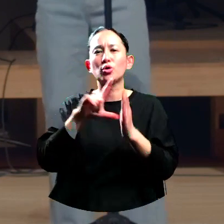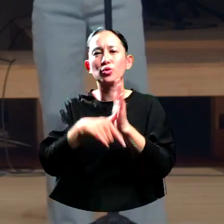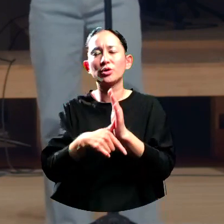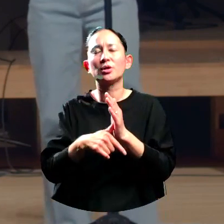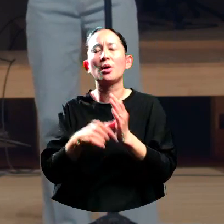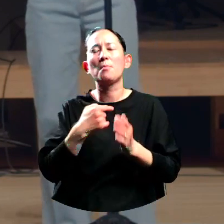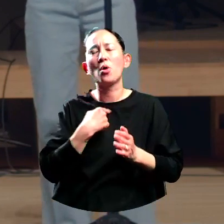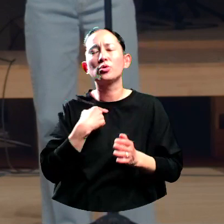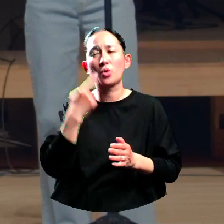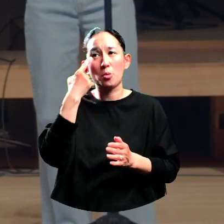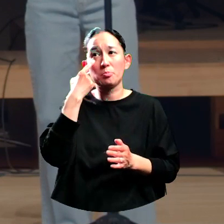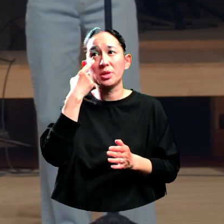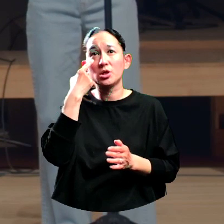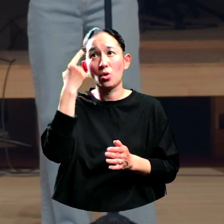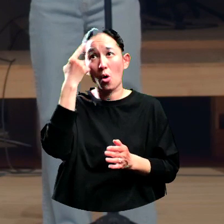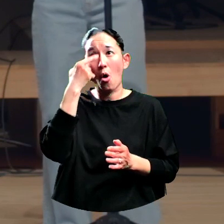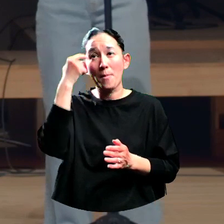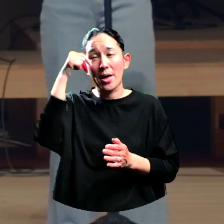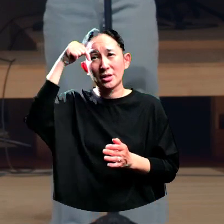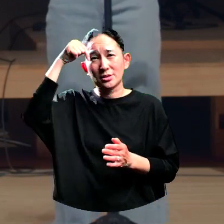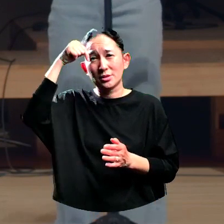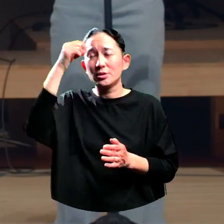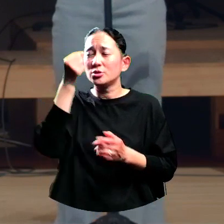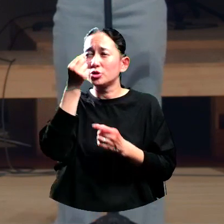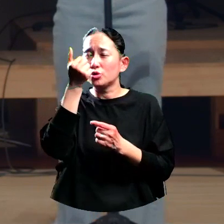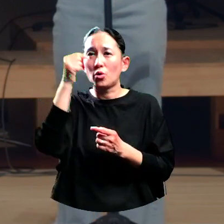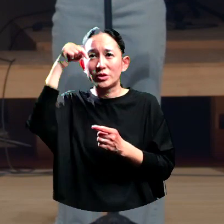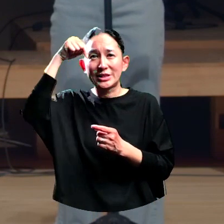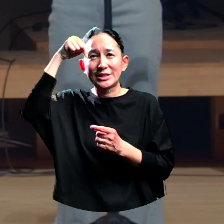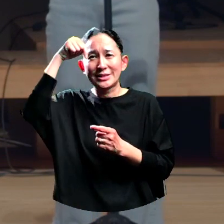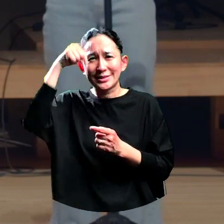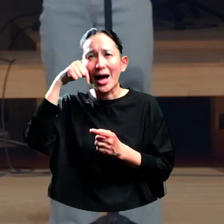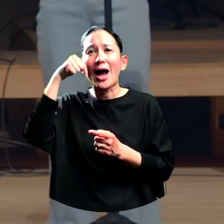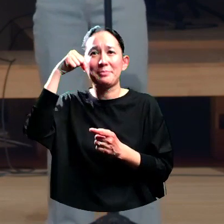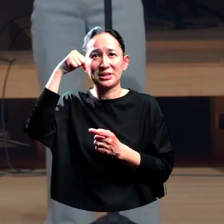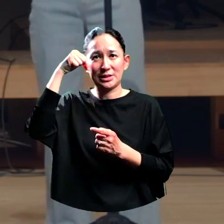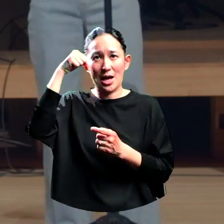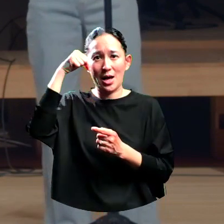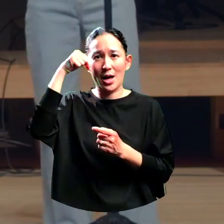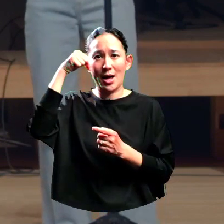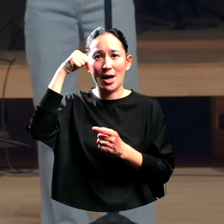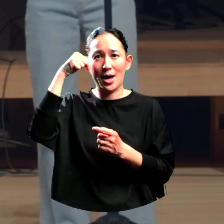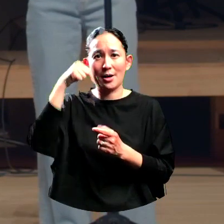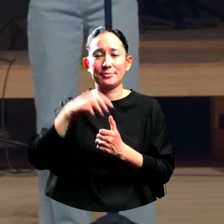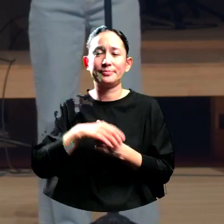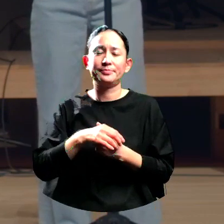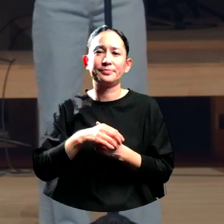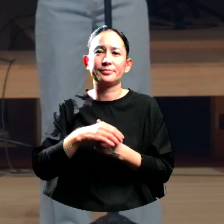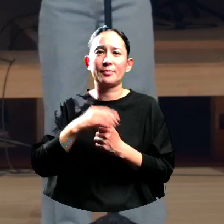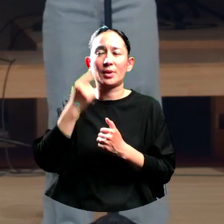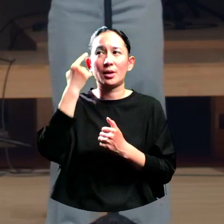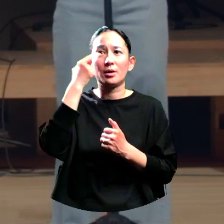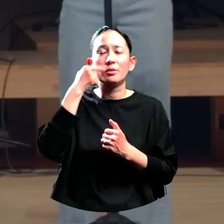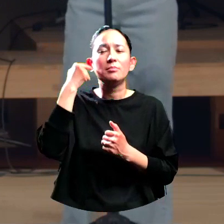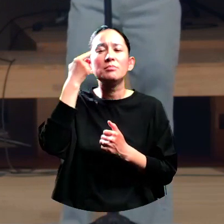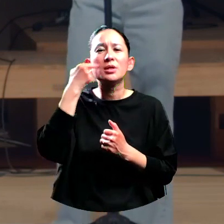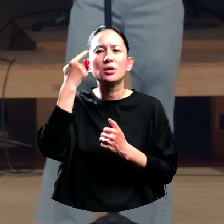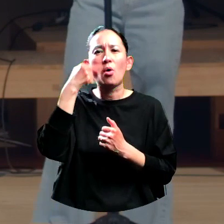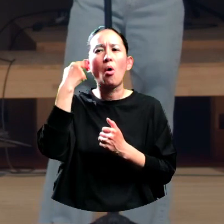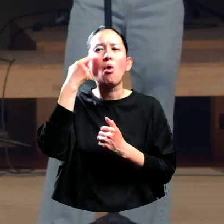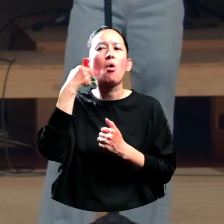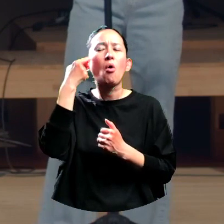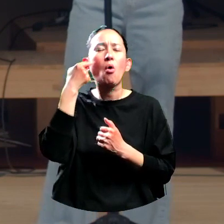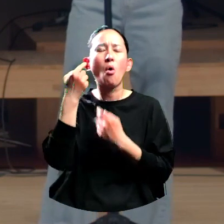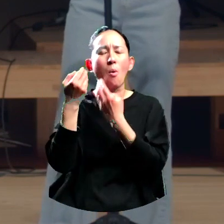眼球は少し下がった。 I'm okay now, but my right eyeball drooped a little bit. 右の頬は完全に陥